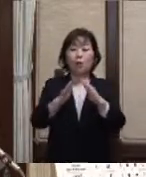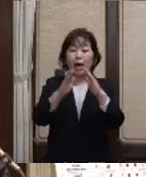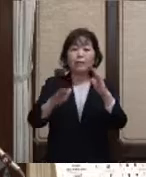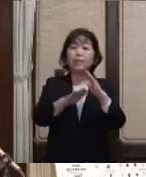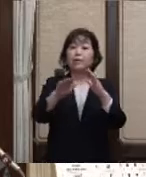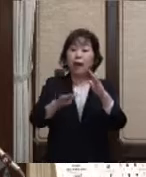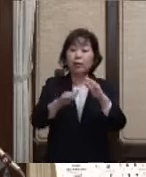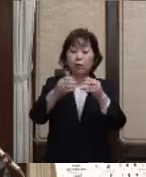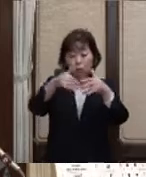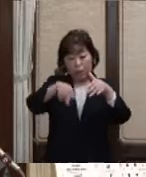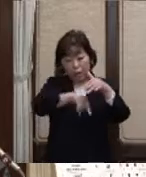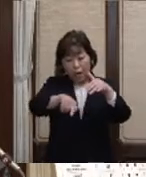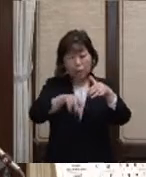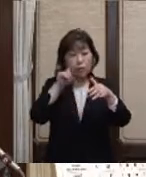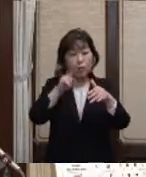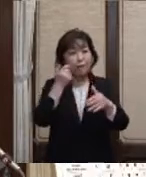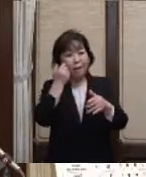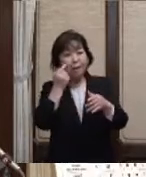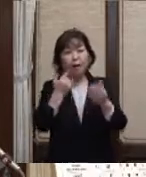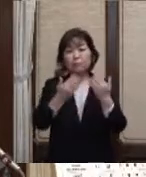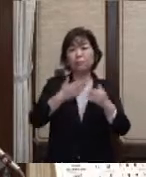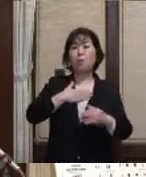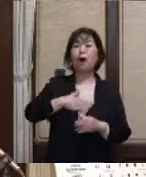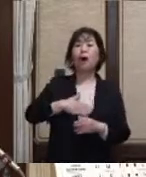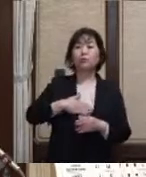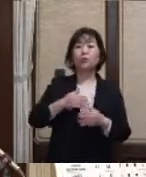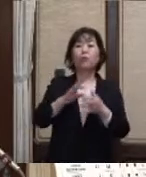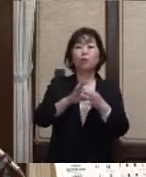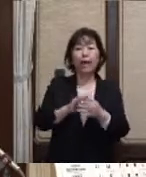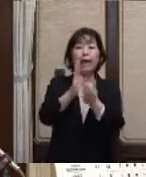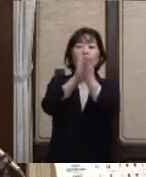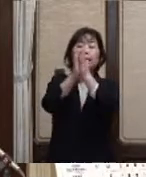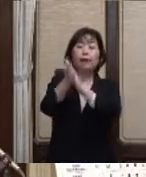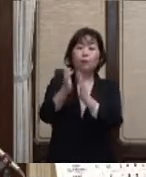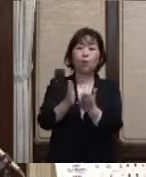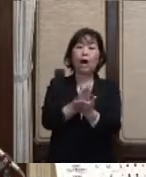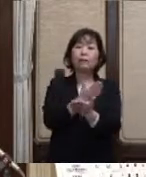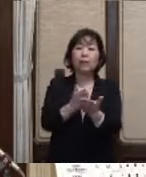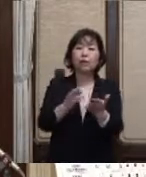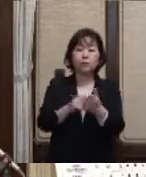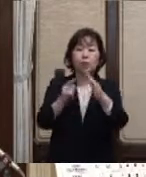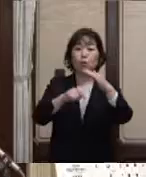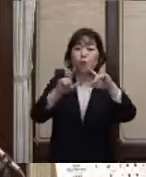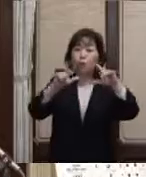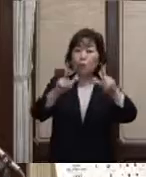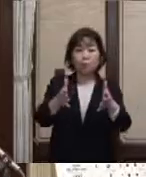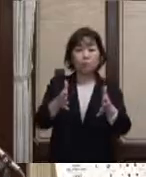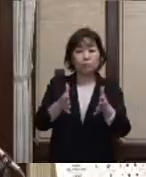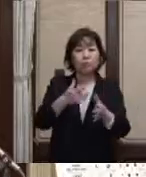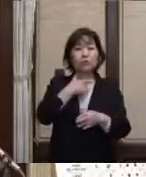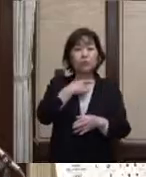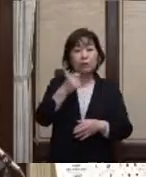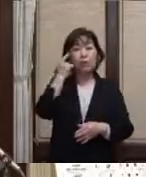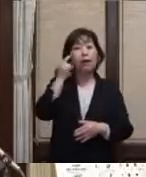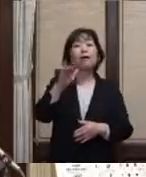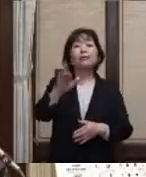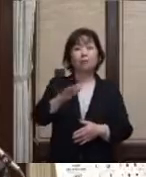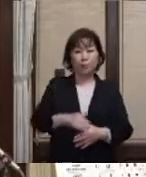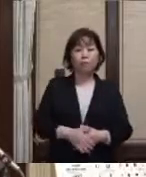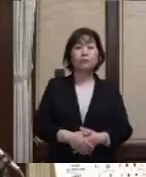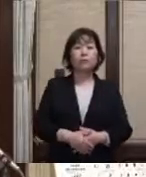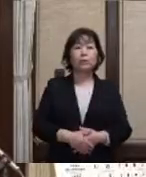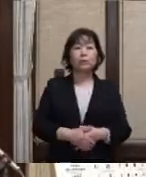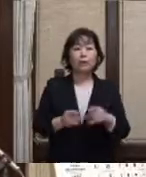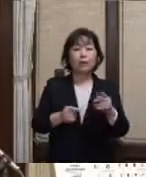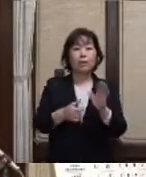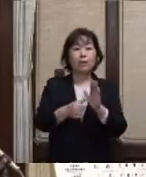ってしまうと、本当に特定されてしまう恐れがあるので、ここは県の判断として、公表は差し控えたいというふうに考えたものです 。